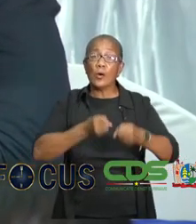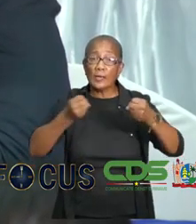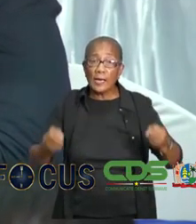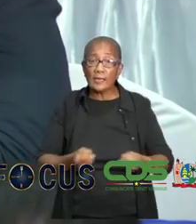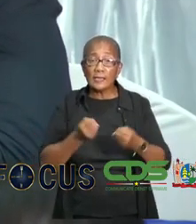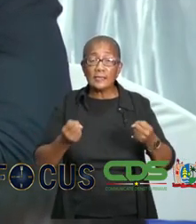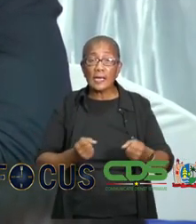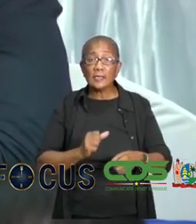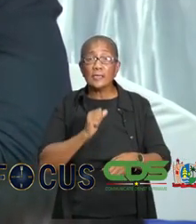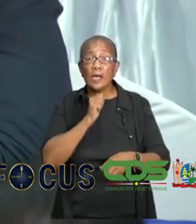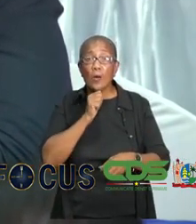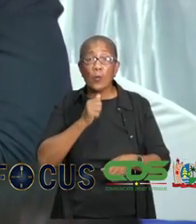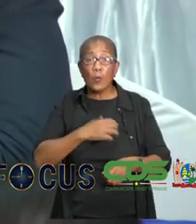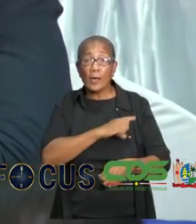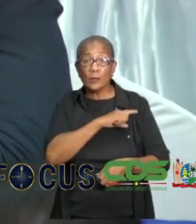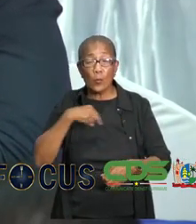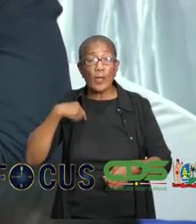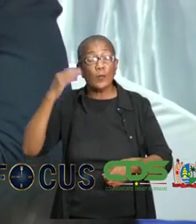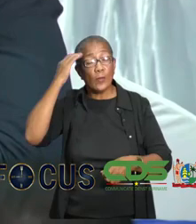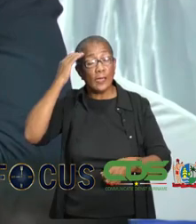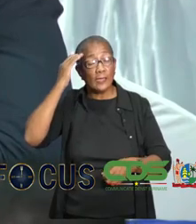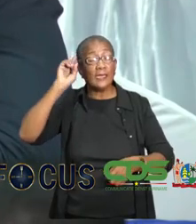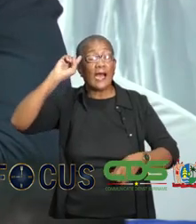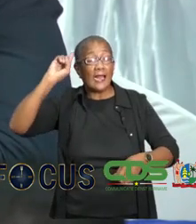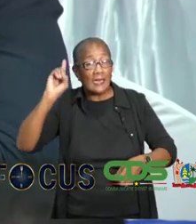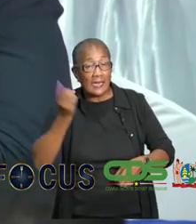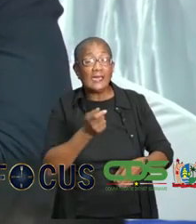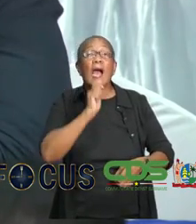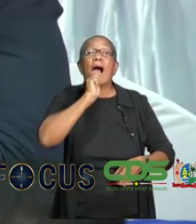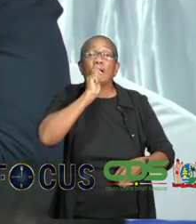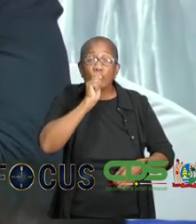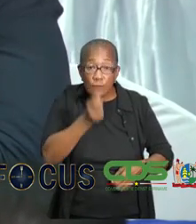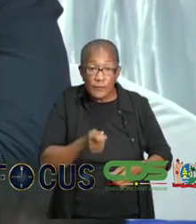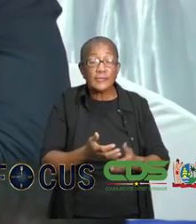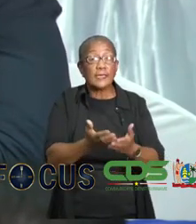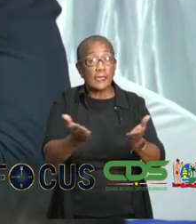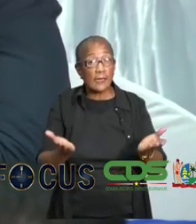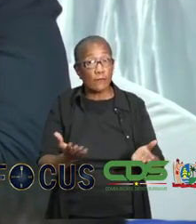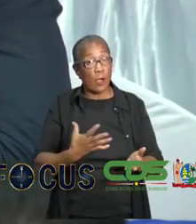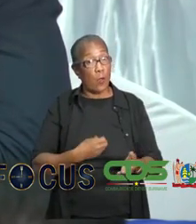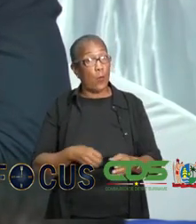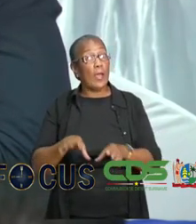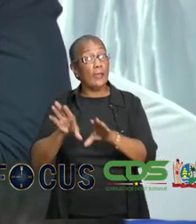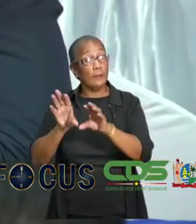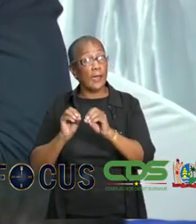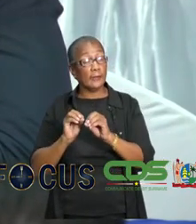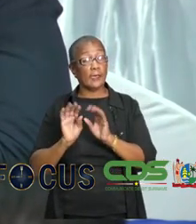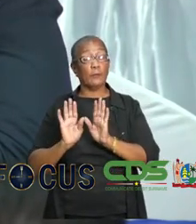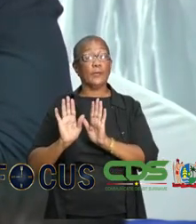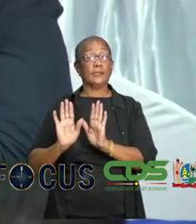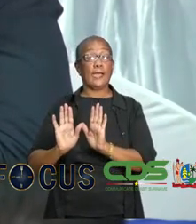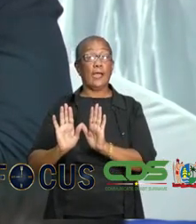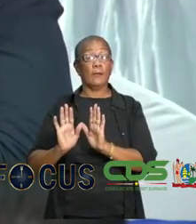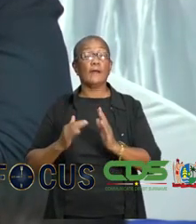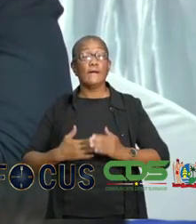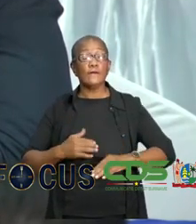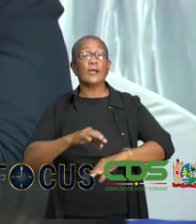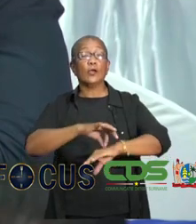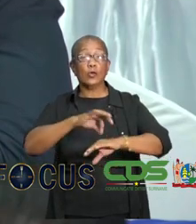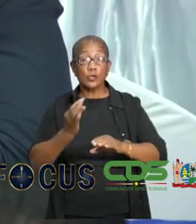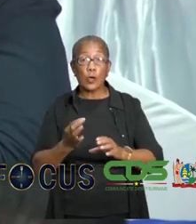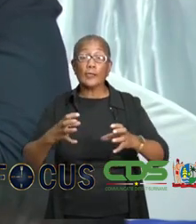bij deze is nog steeds het advies. Het is wel een maatregel ter bescherming van de gezondheid van